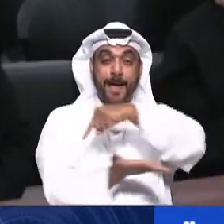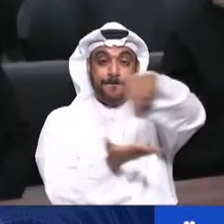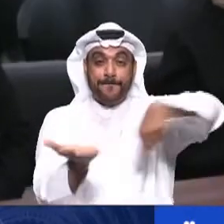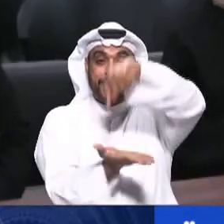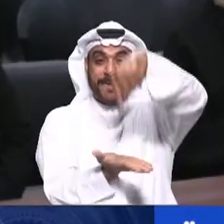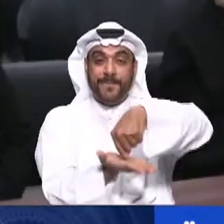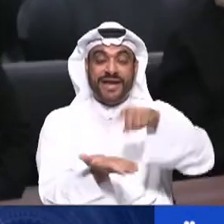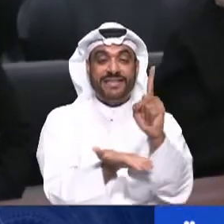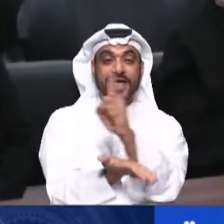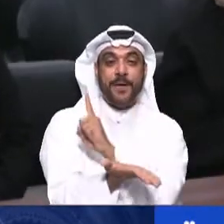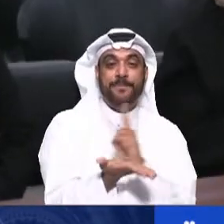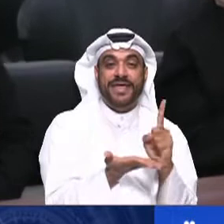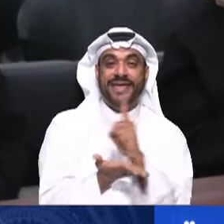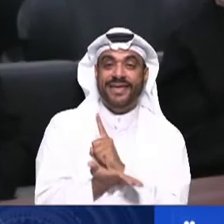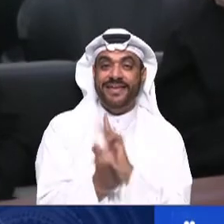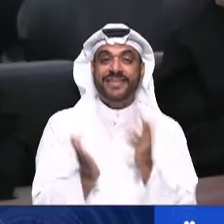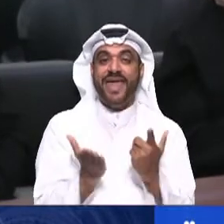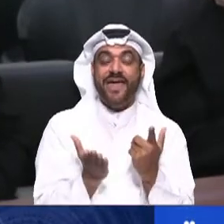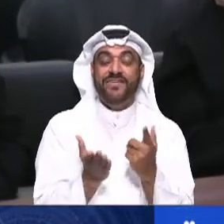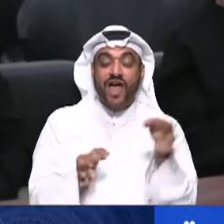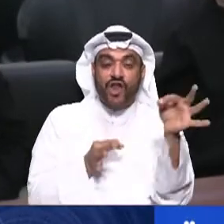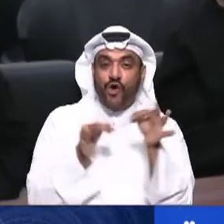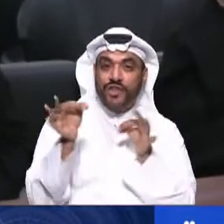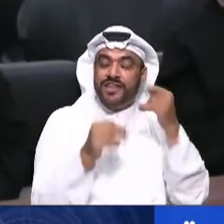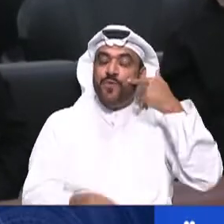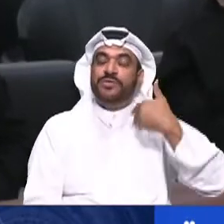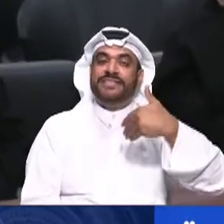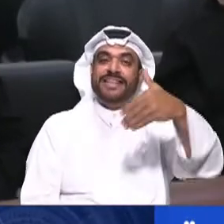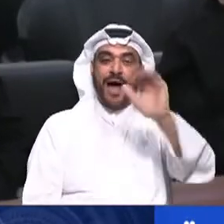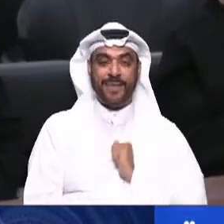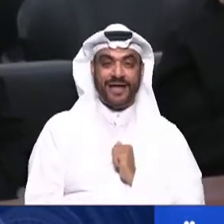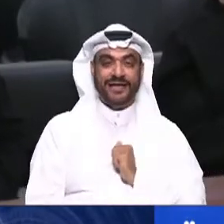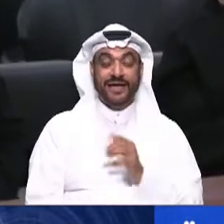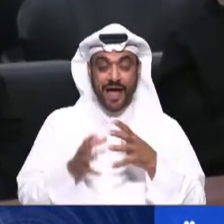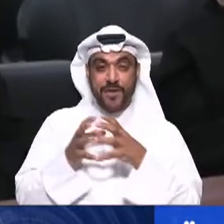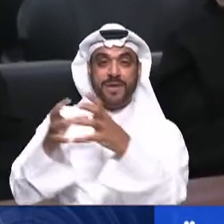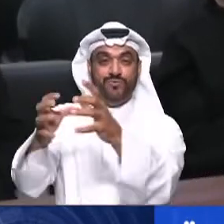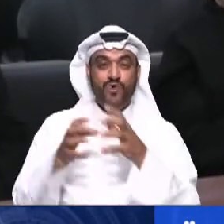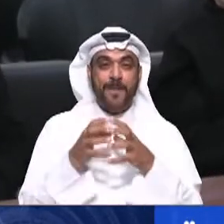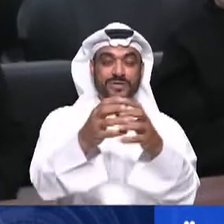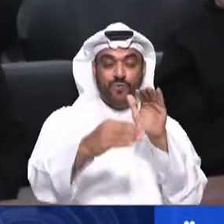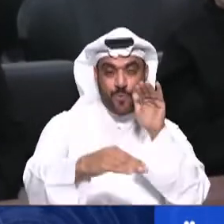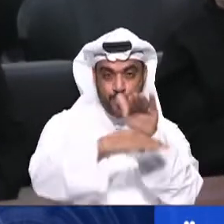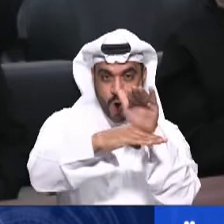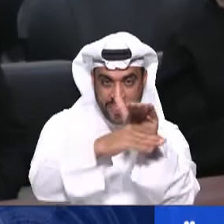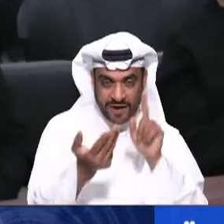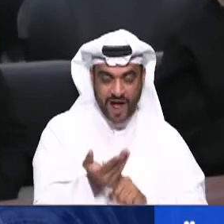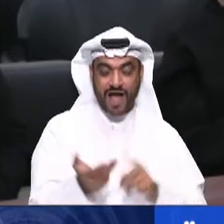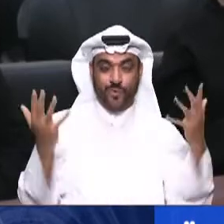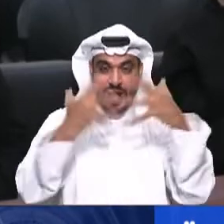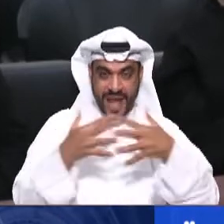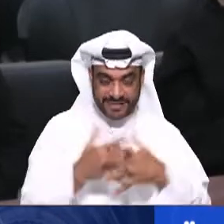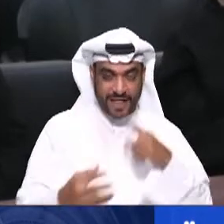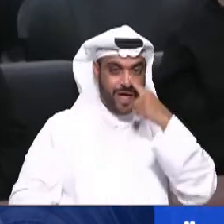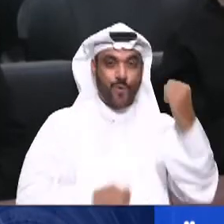ضمن الخطة المستدامة، حيث أقمنا مجموعة فعاليات ومحاضرات عن نمط الحياة